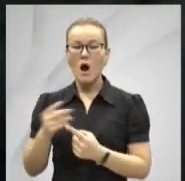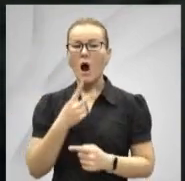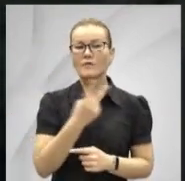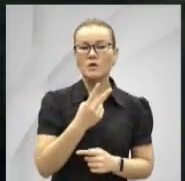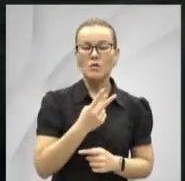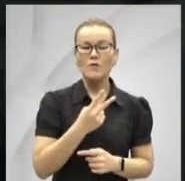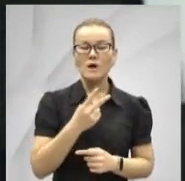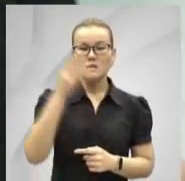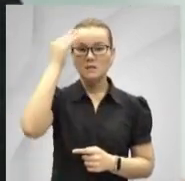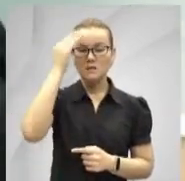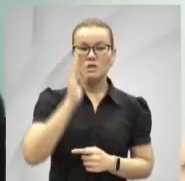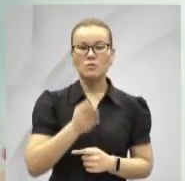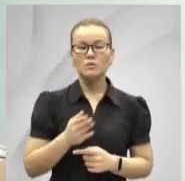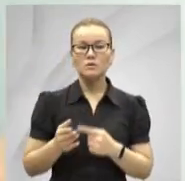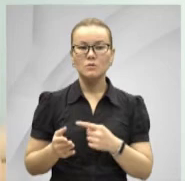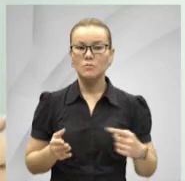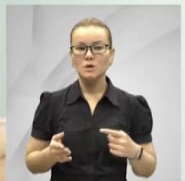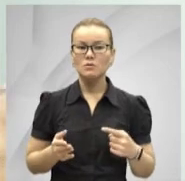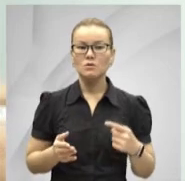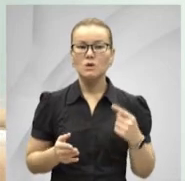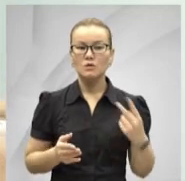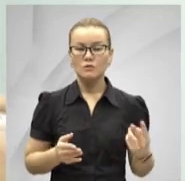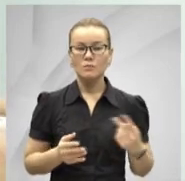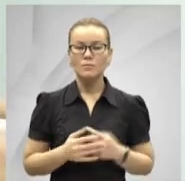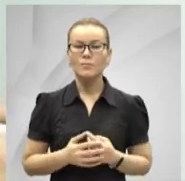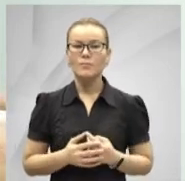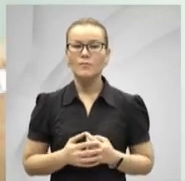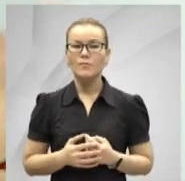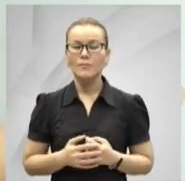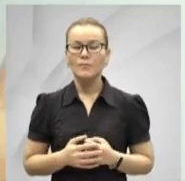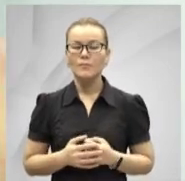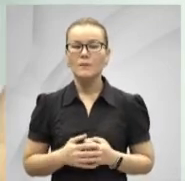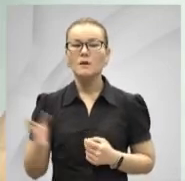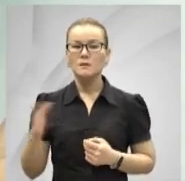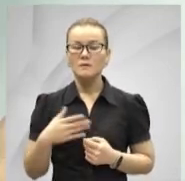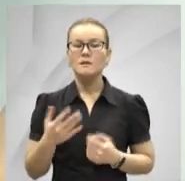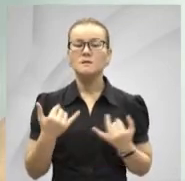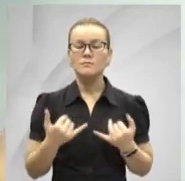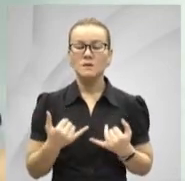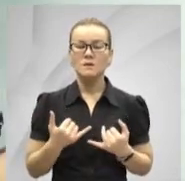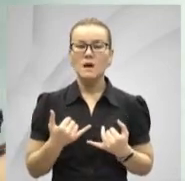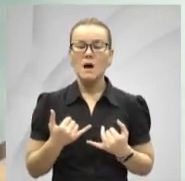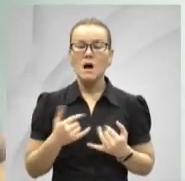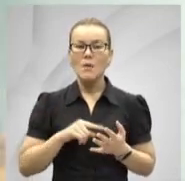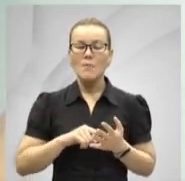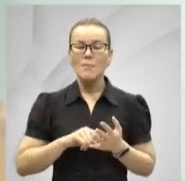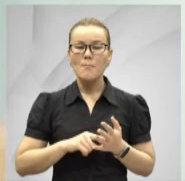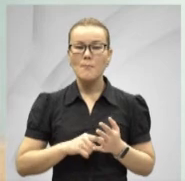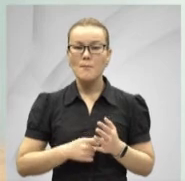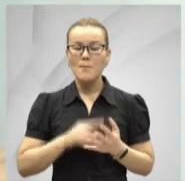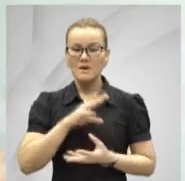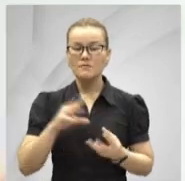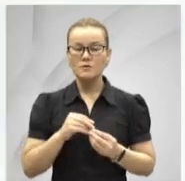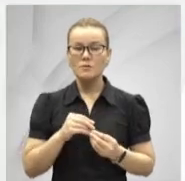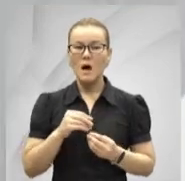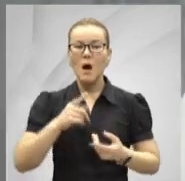уравнения значение t равное минус 2. Давайте теперь произведем обратную